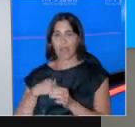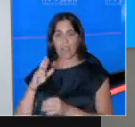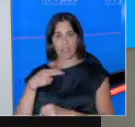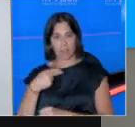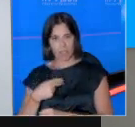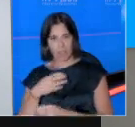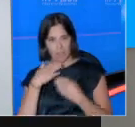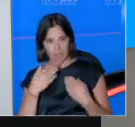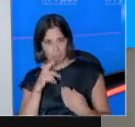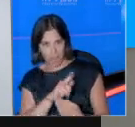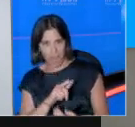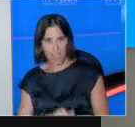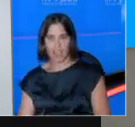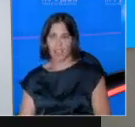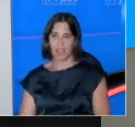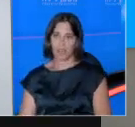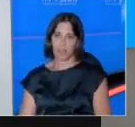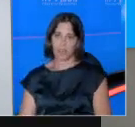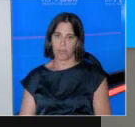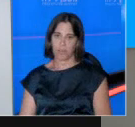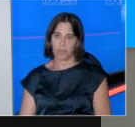את ההזדמנות ואני אומר לו תודה.